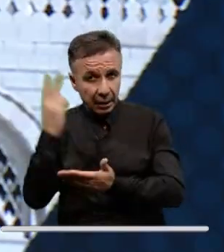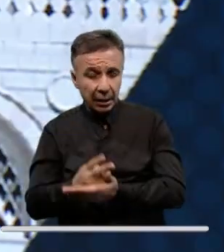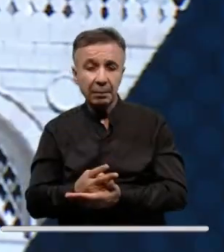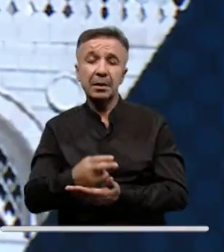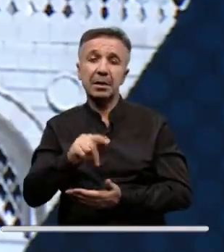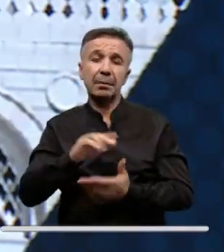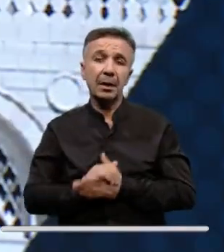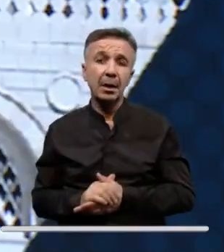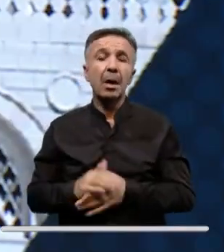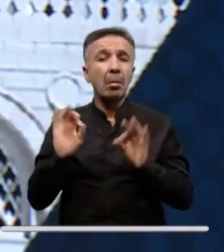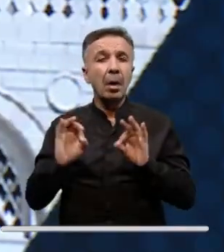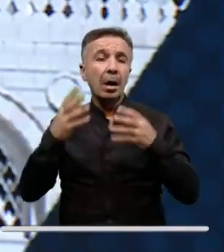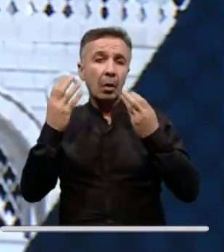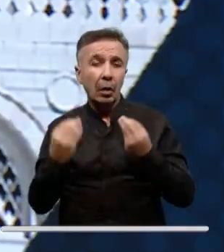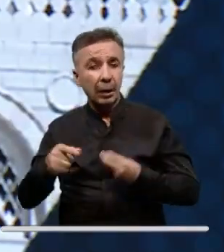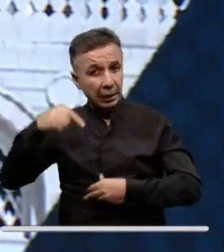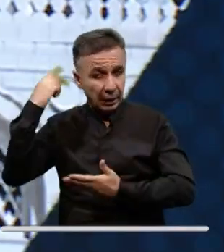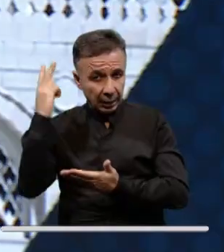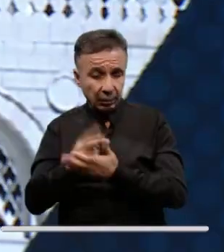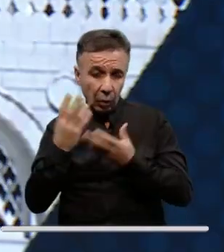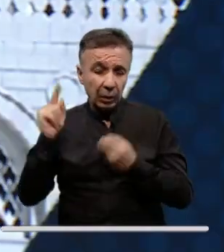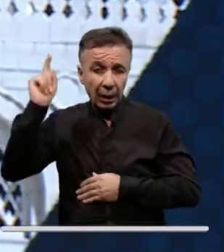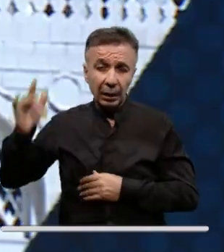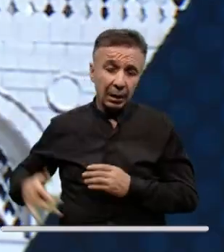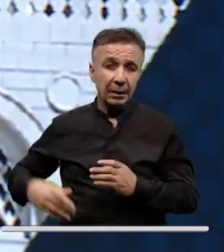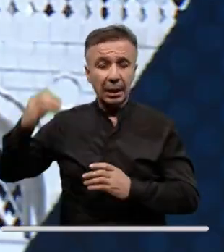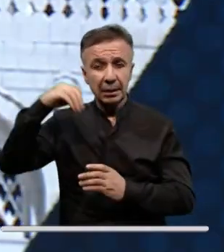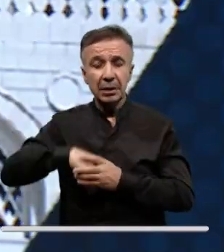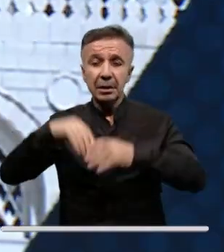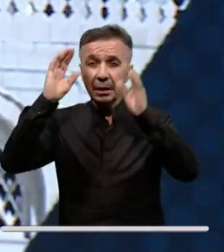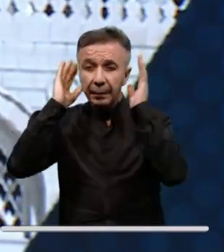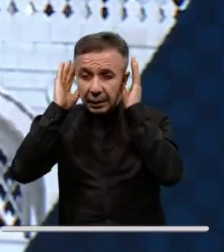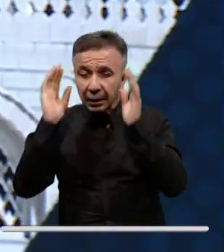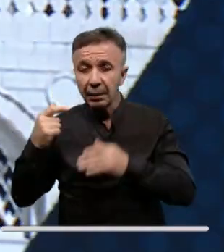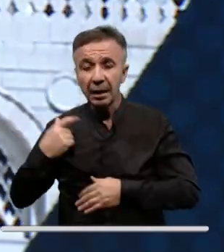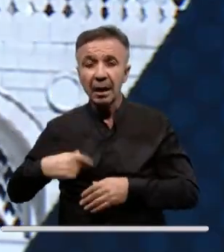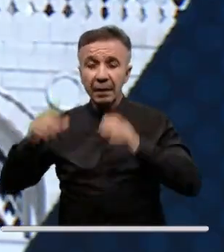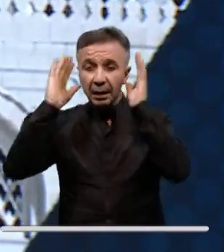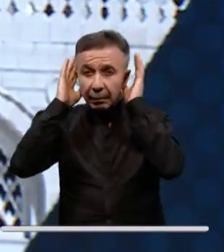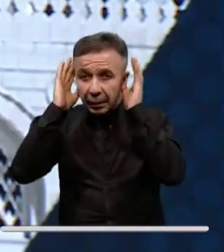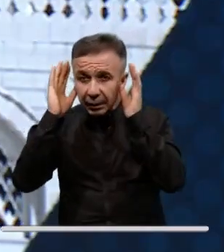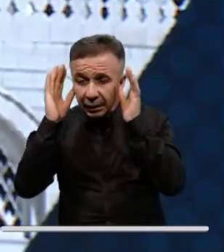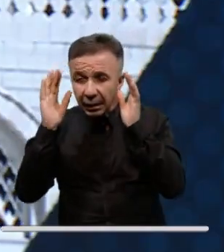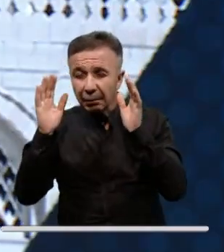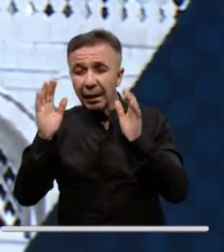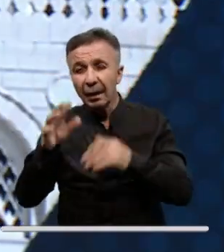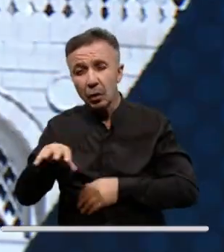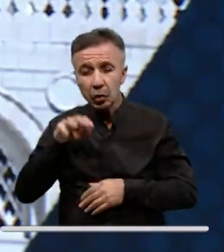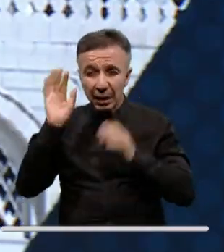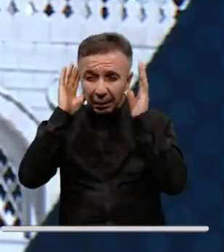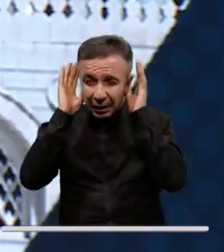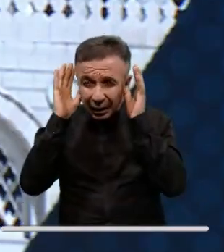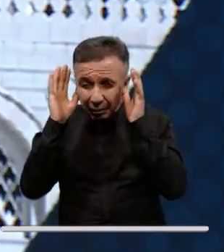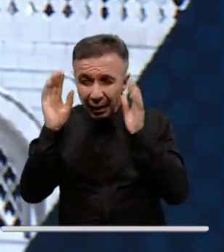gibi mutlak olarak da niyet edebiliriz yani Allah rızası için namaz kılmaya Nafile namaz kılmaya şeklinde de niyet